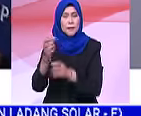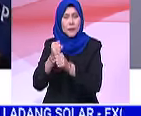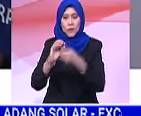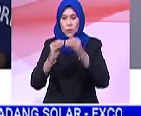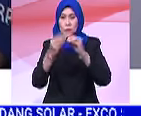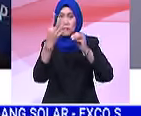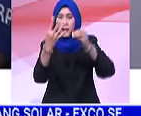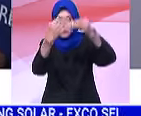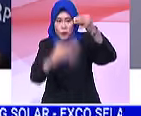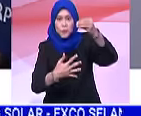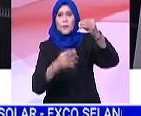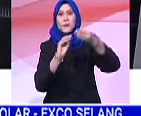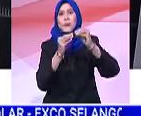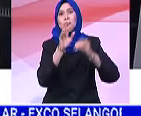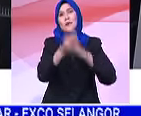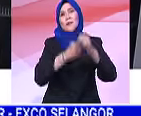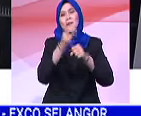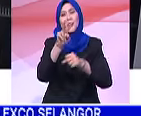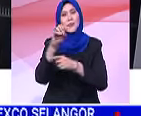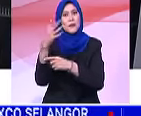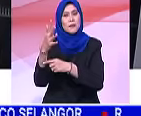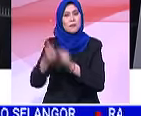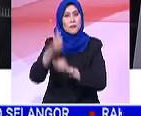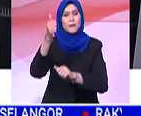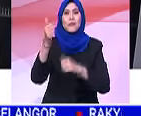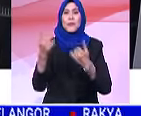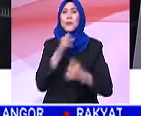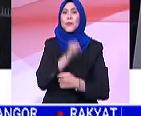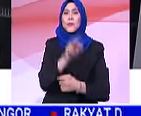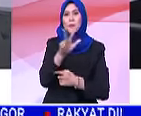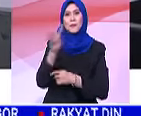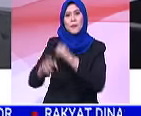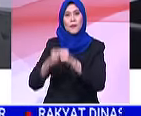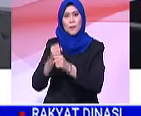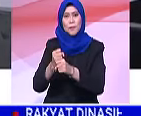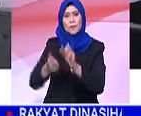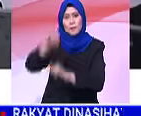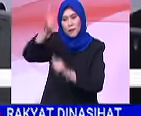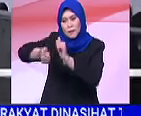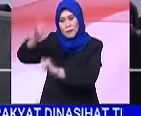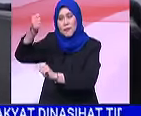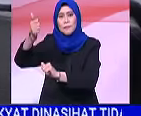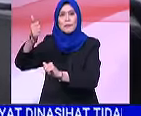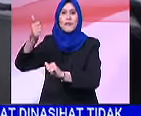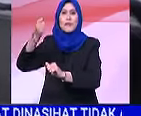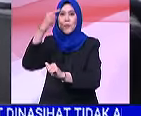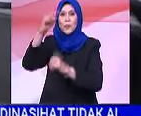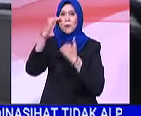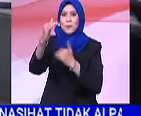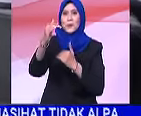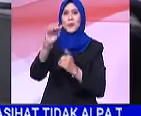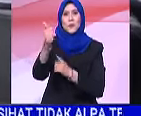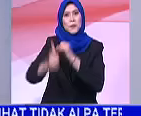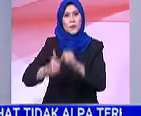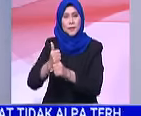ranking keempat dunia pada tahun 2015. Selain itu, pemain berusia 34 tahun berkenaan turut menjorai beberapa kejohanan besar dalam tempoh 10